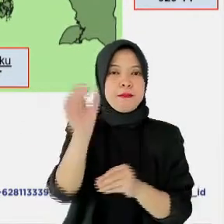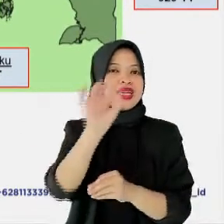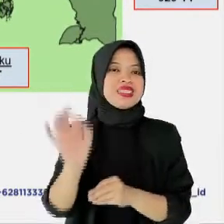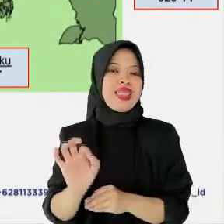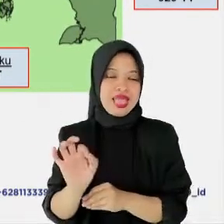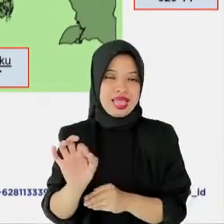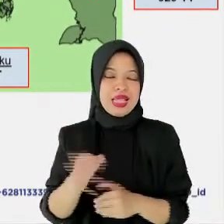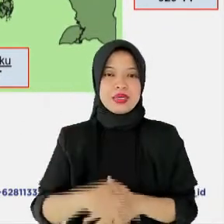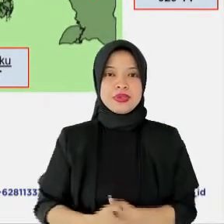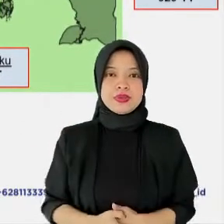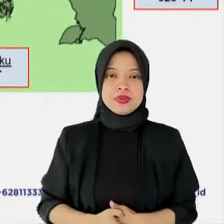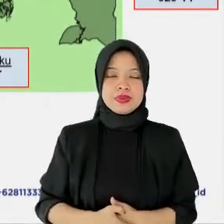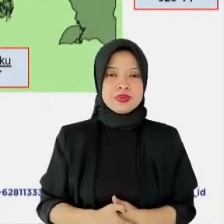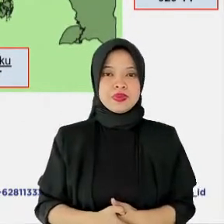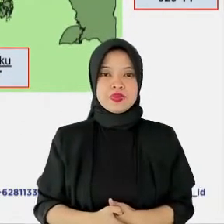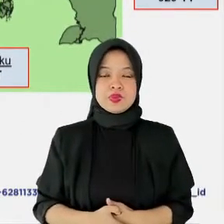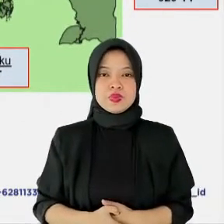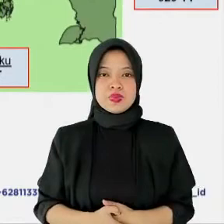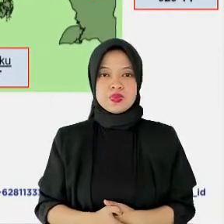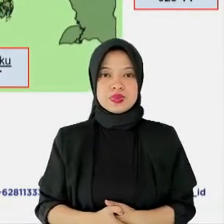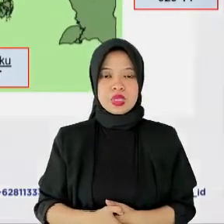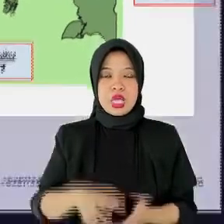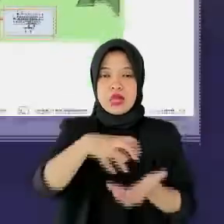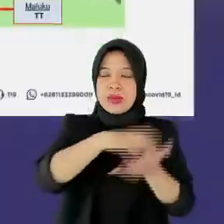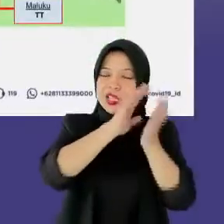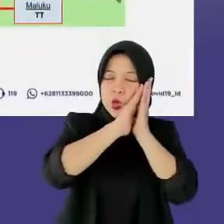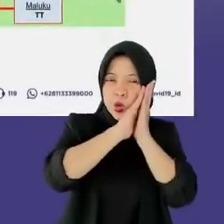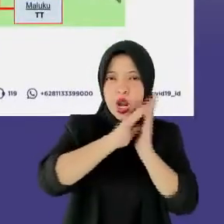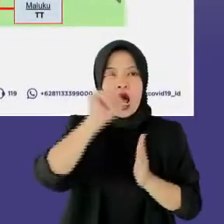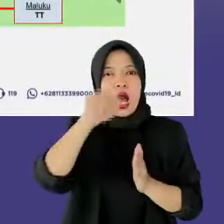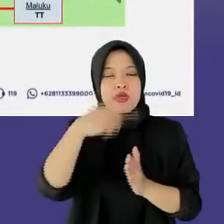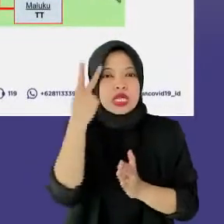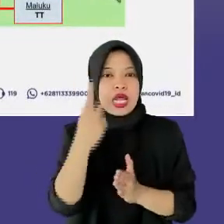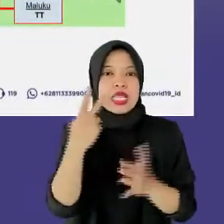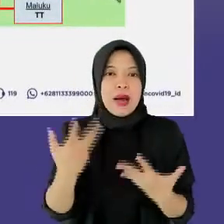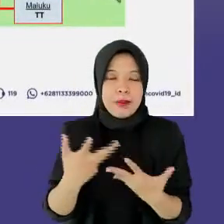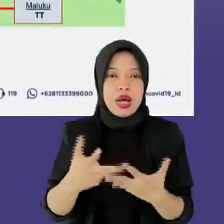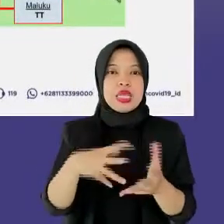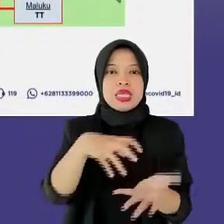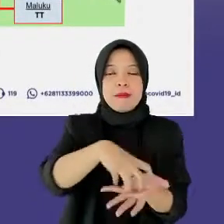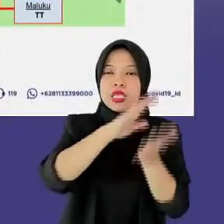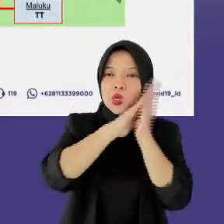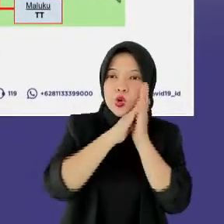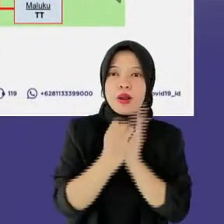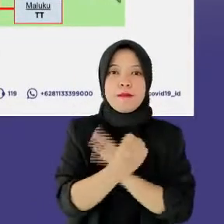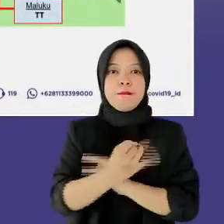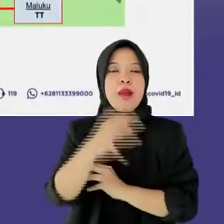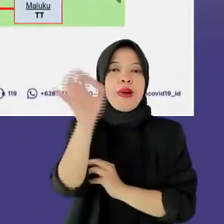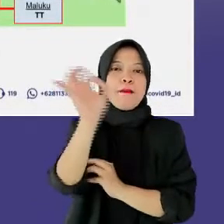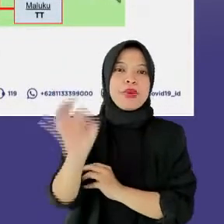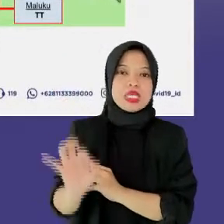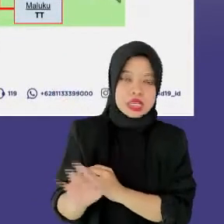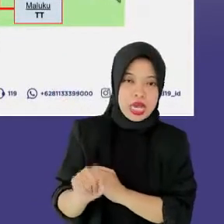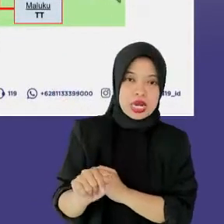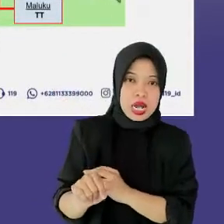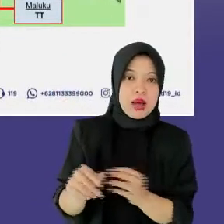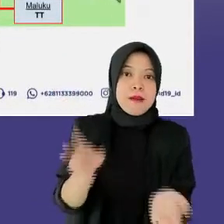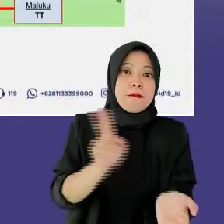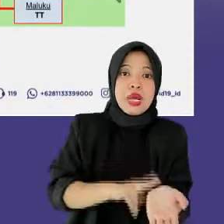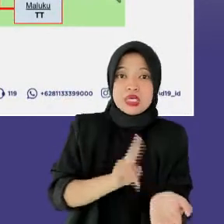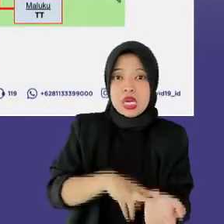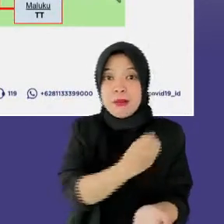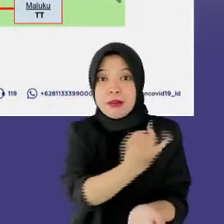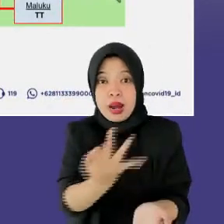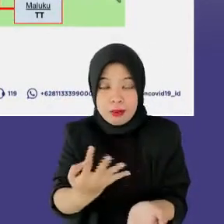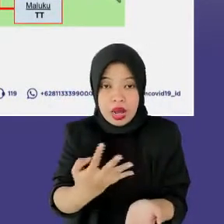ya. Betul. Jadi kalau kita melihat BOR, kita juga harus melihat kapasitas tempat tidurnya berapa persen dari denominatornya berapa, dari